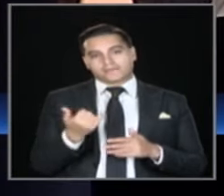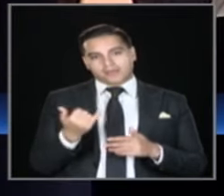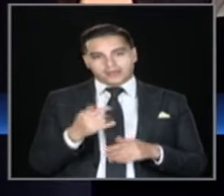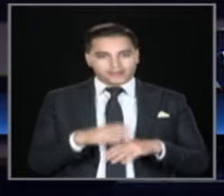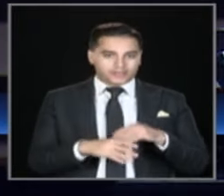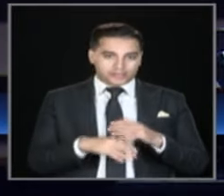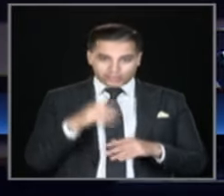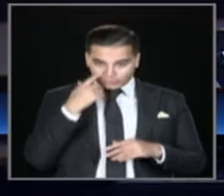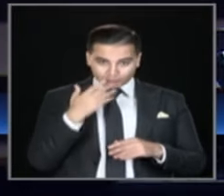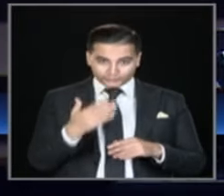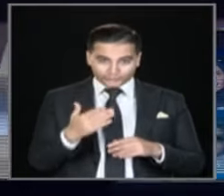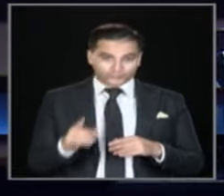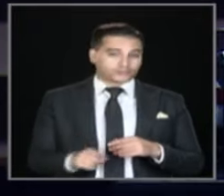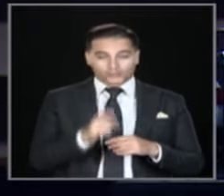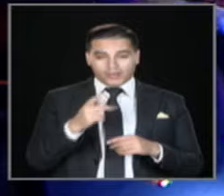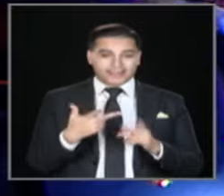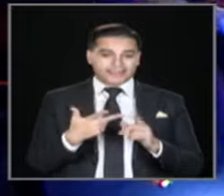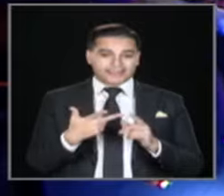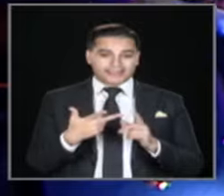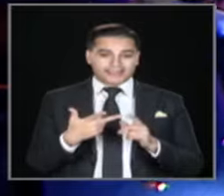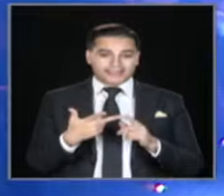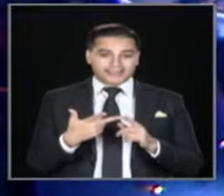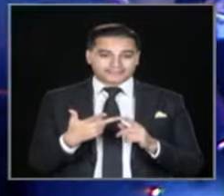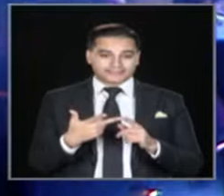على نفسك السؤال